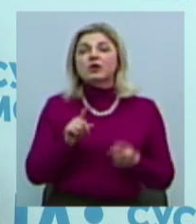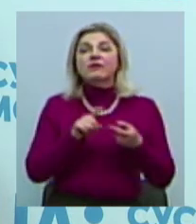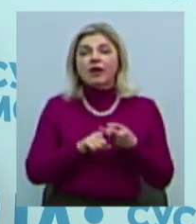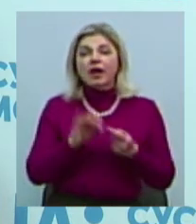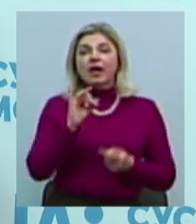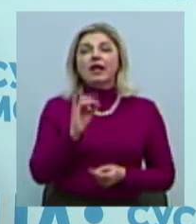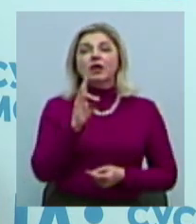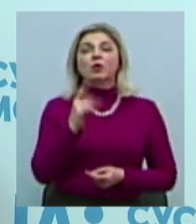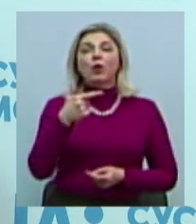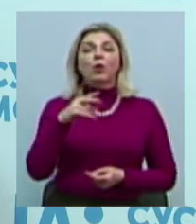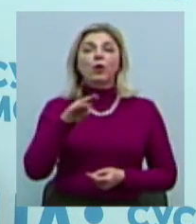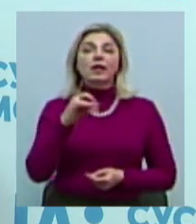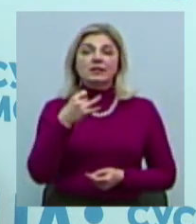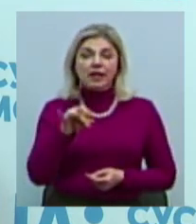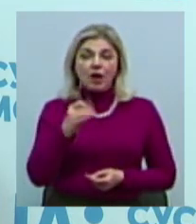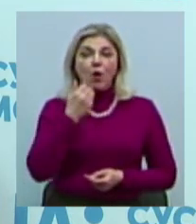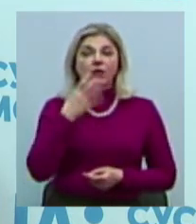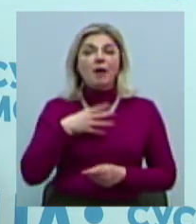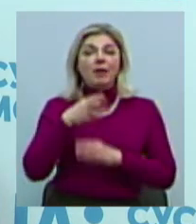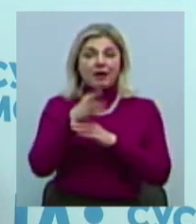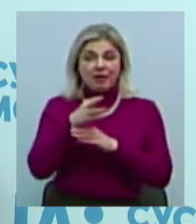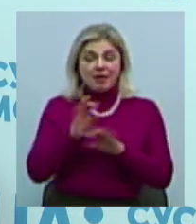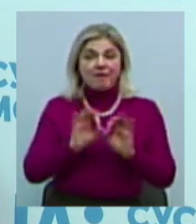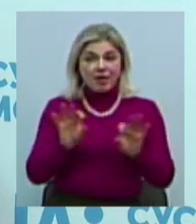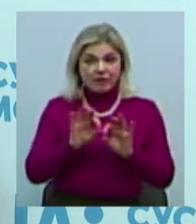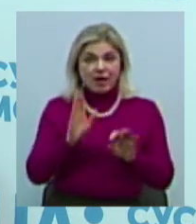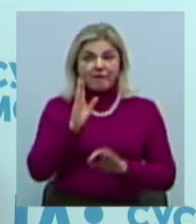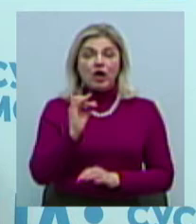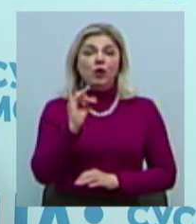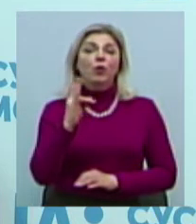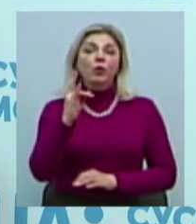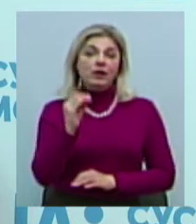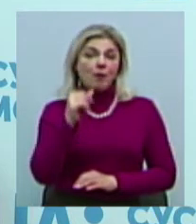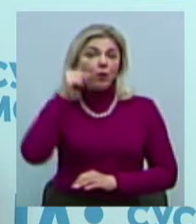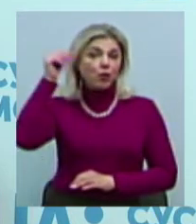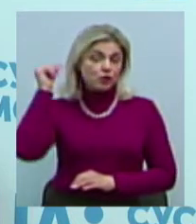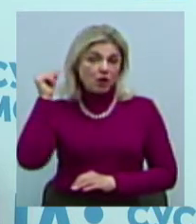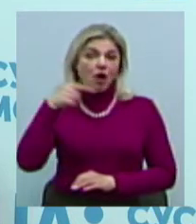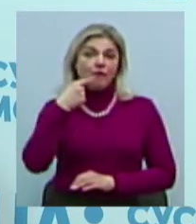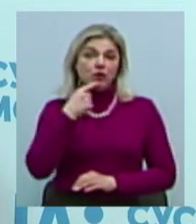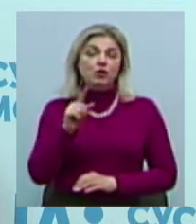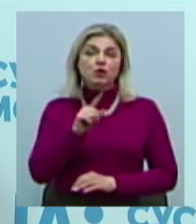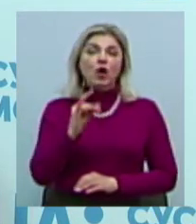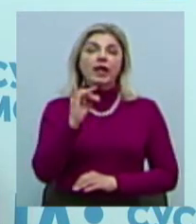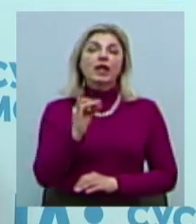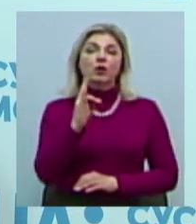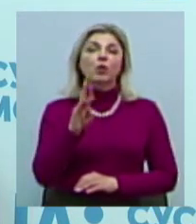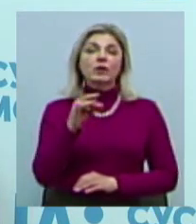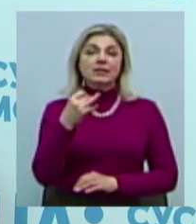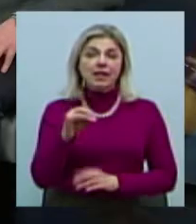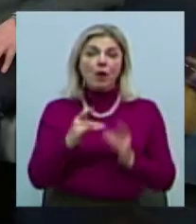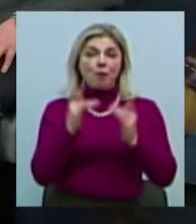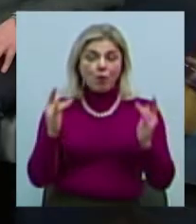Інгульського, тоді, коли ми робили матеріал, ось, знову ж таки, на червень минулого року, стосується про те, що Інгульський міст, ну, в